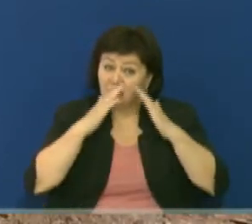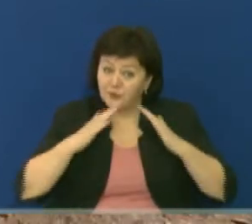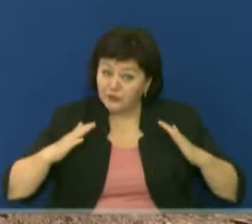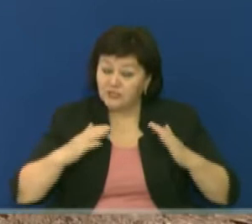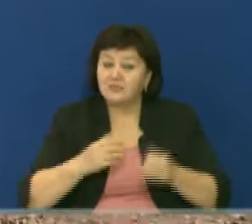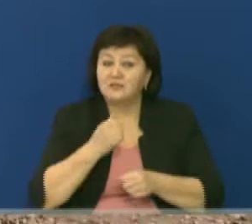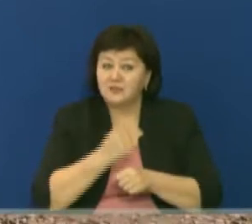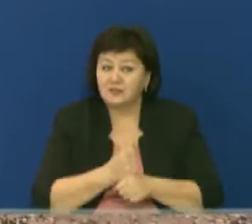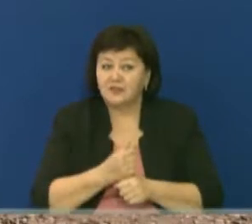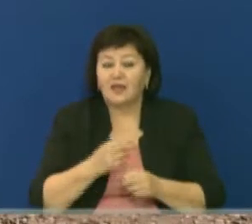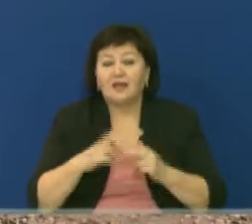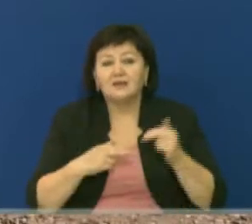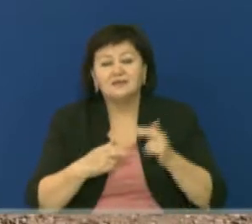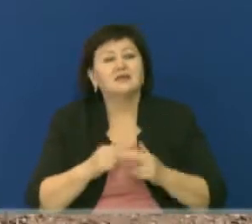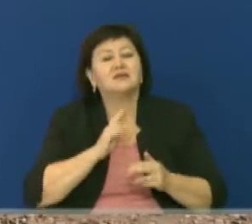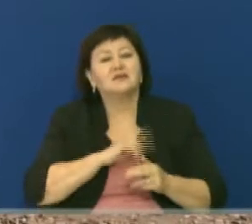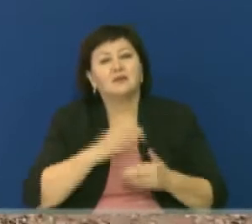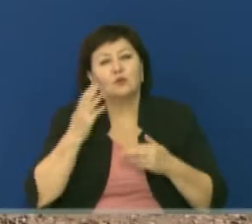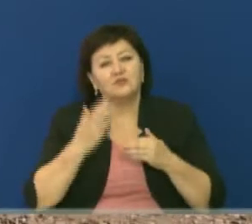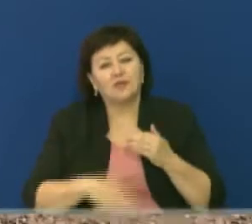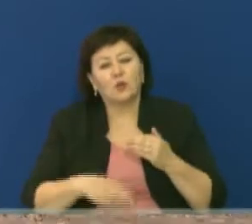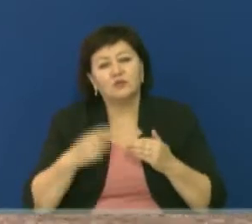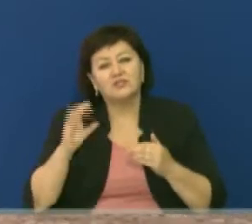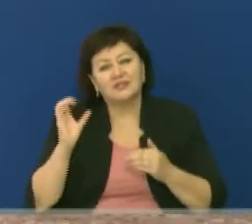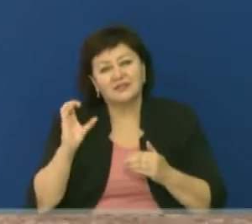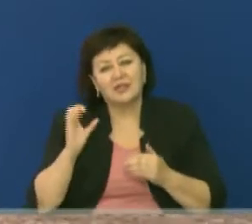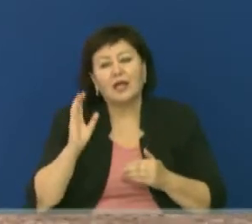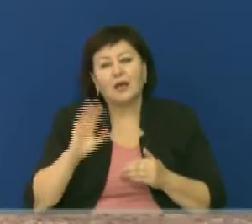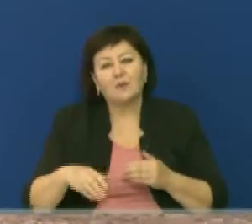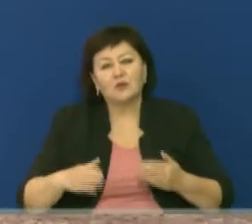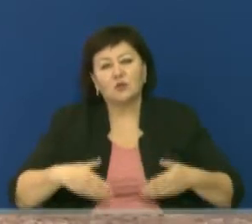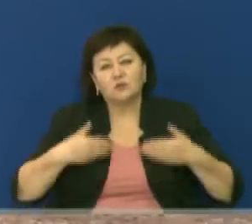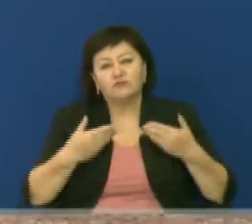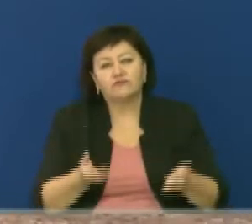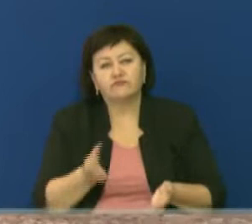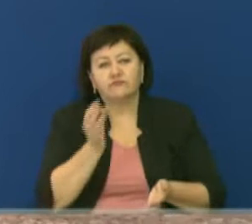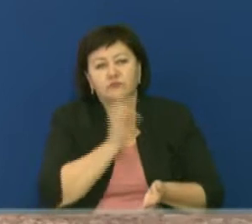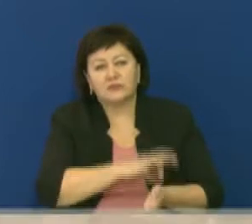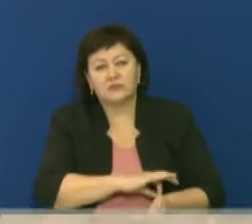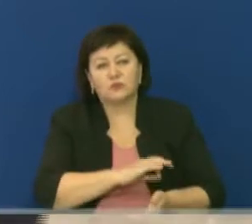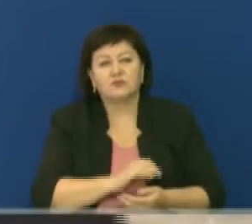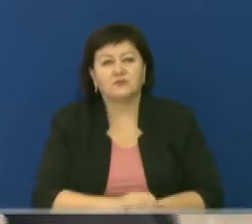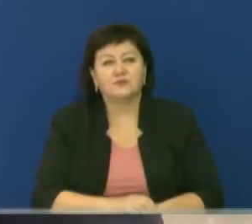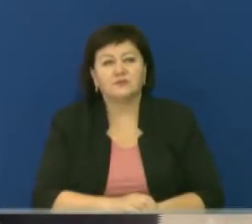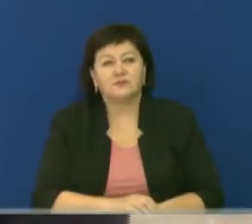что строительные работы завершатся к сентябрю. После этого жилье будет сдано в эксплуатацию.